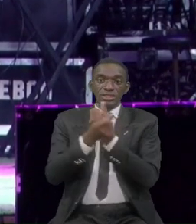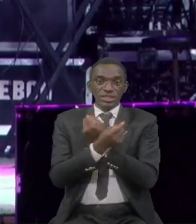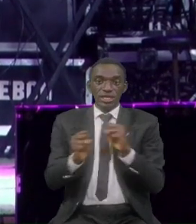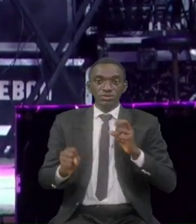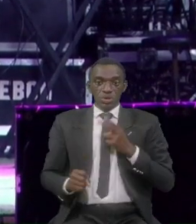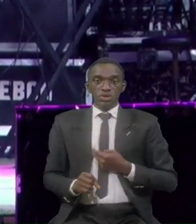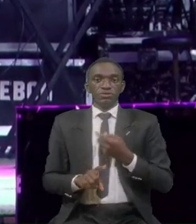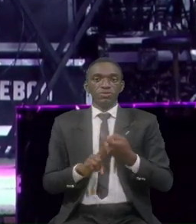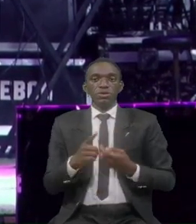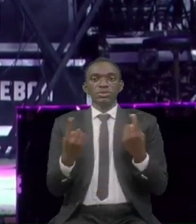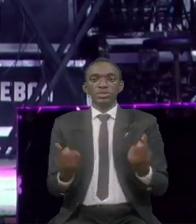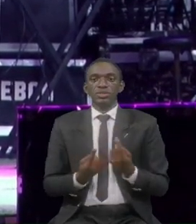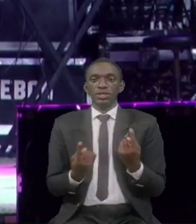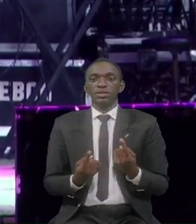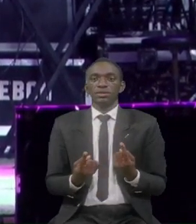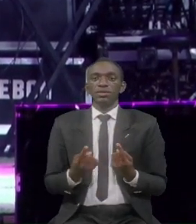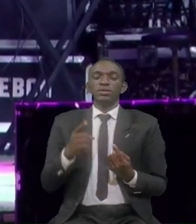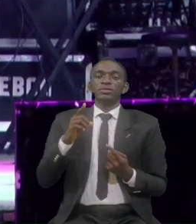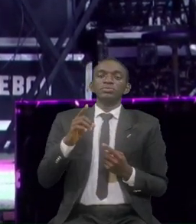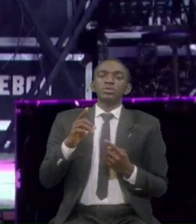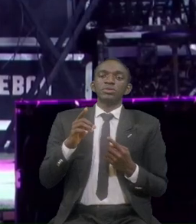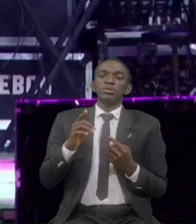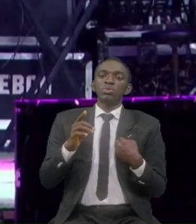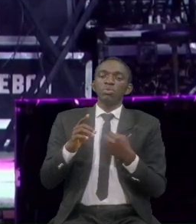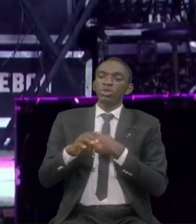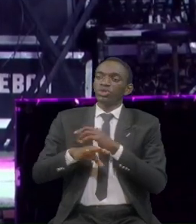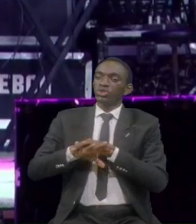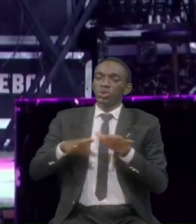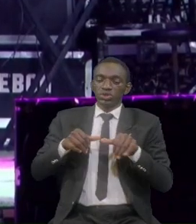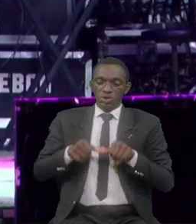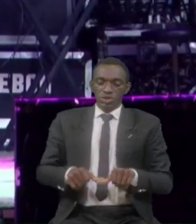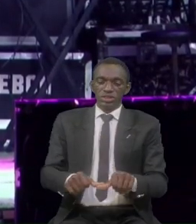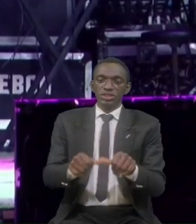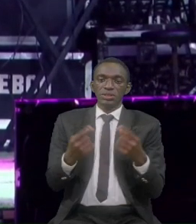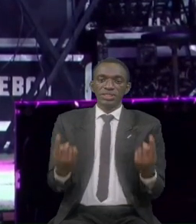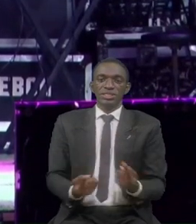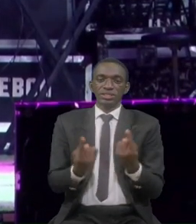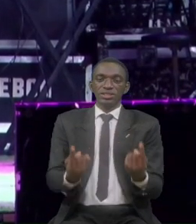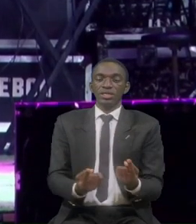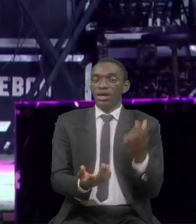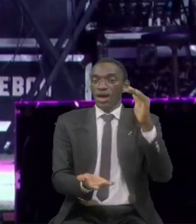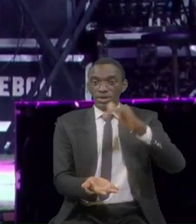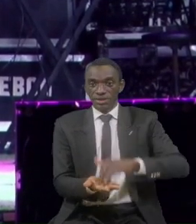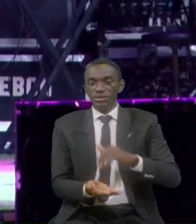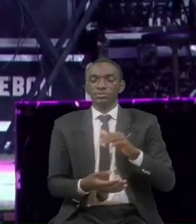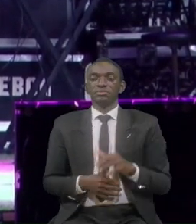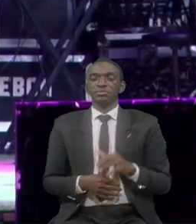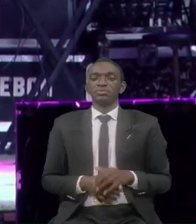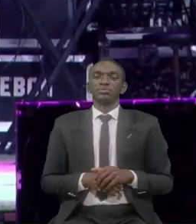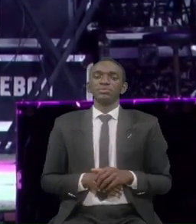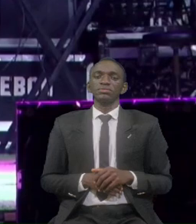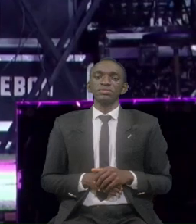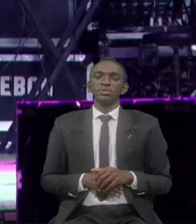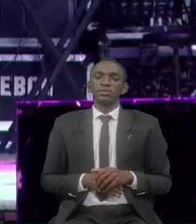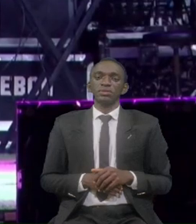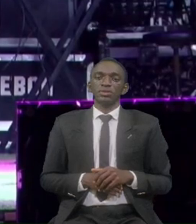do not remain in sin anymore. Og dili na ta pwede magpabilin sa sala pag-usab. Look at